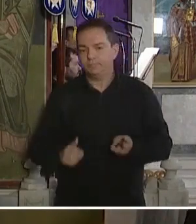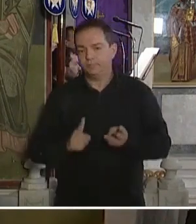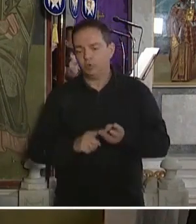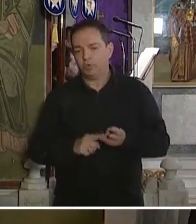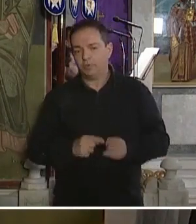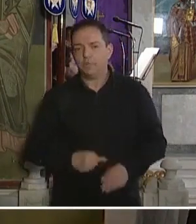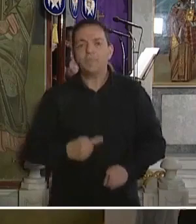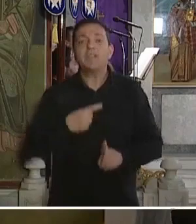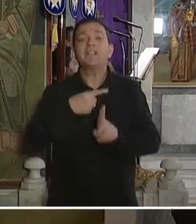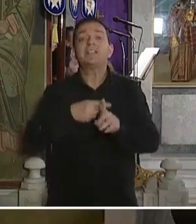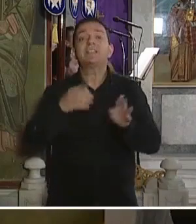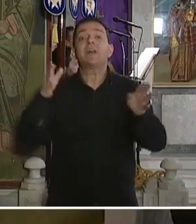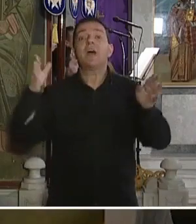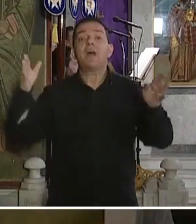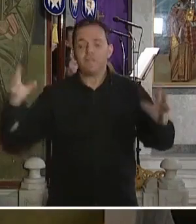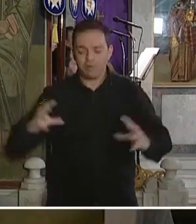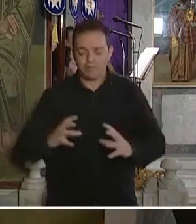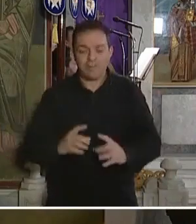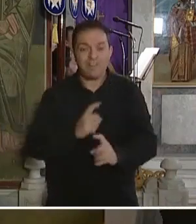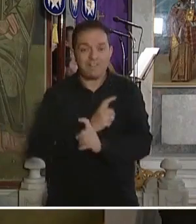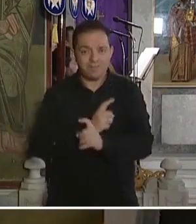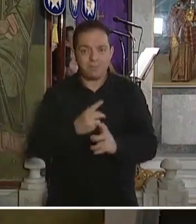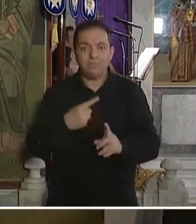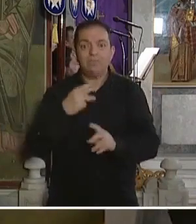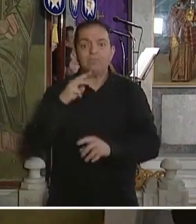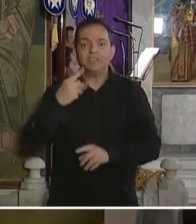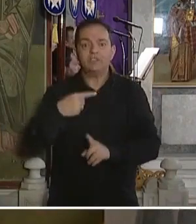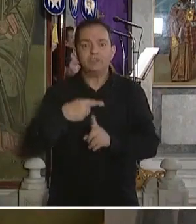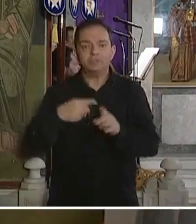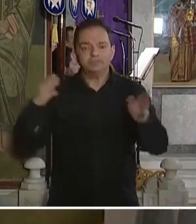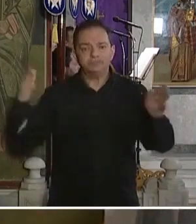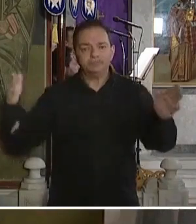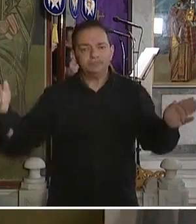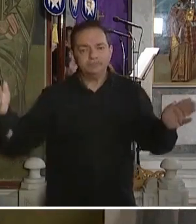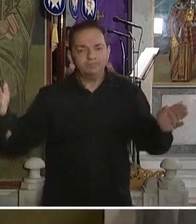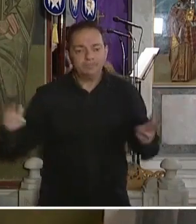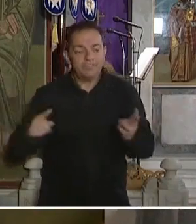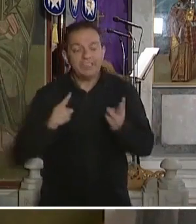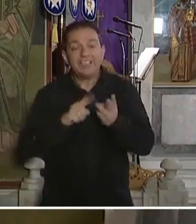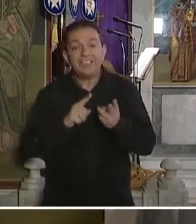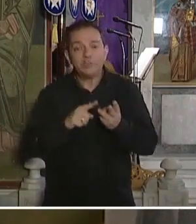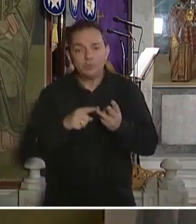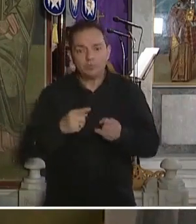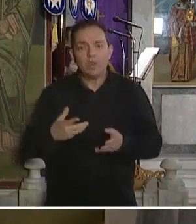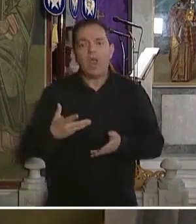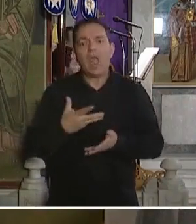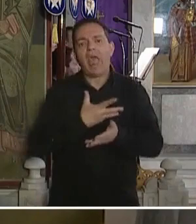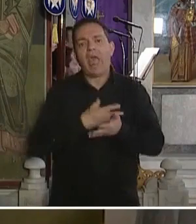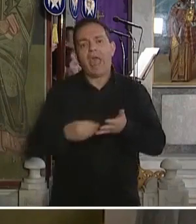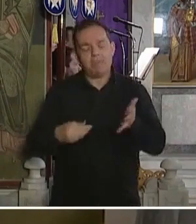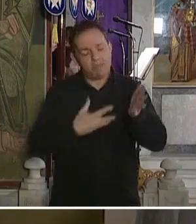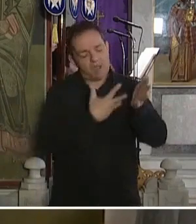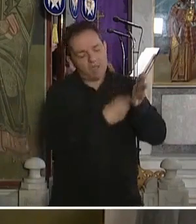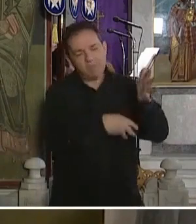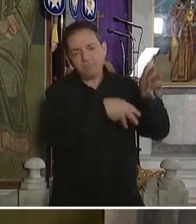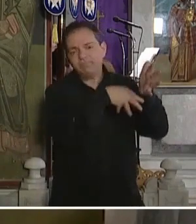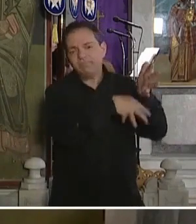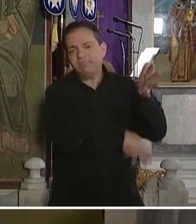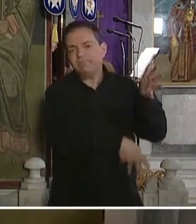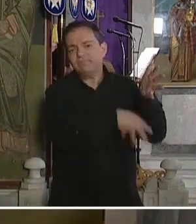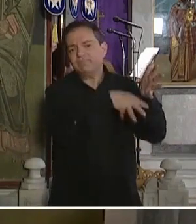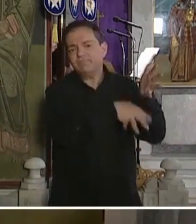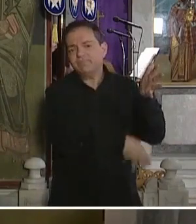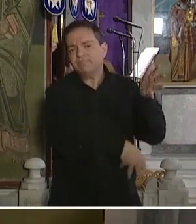Γολγοθά. Εκεί έσταξε ένα τρίτο υγρό του ανθρώπινου σώματος, το αίμα. Γι' αυτό και